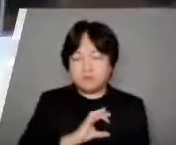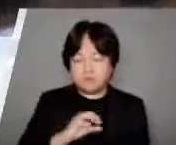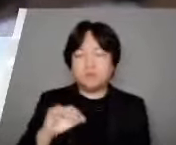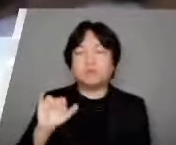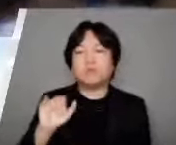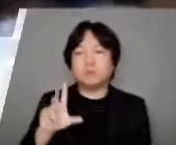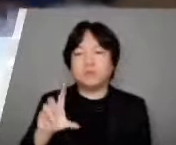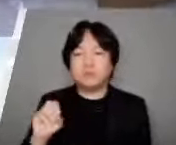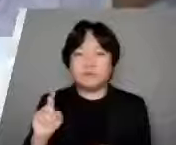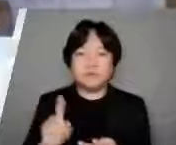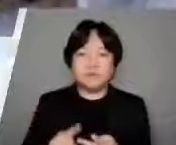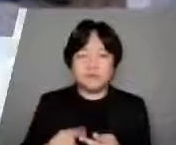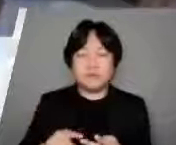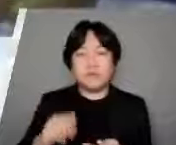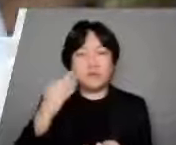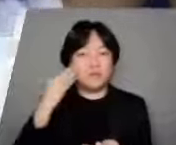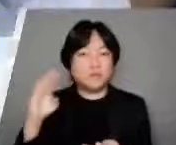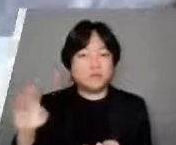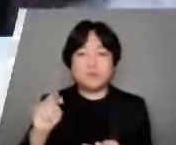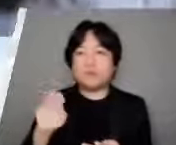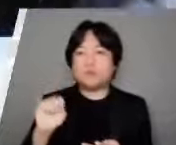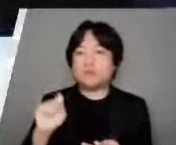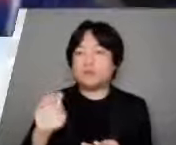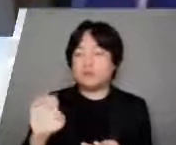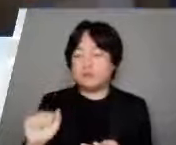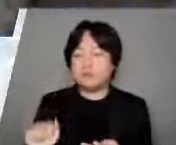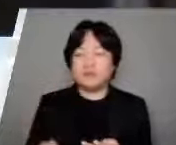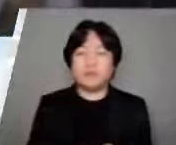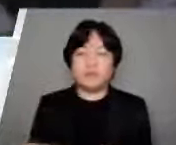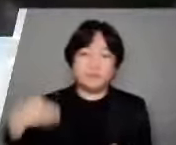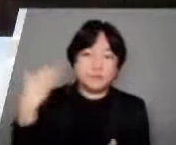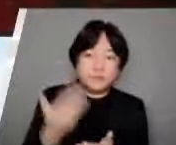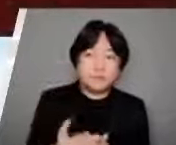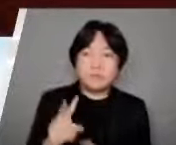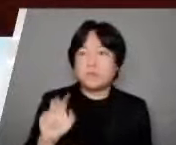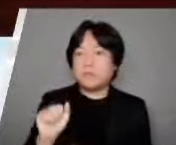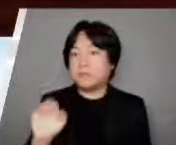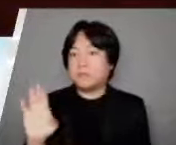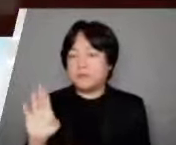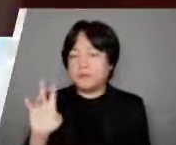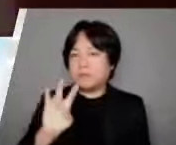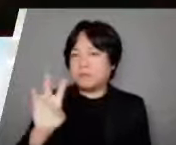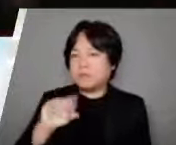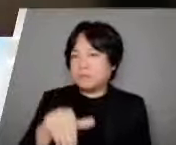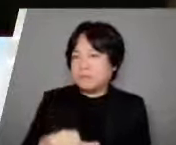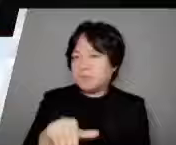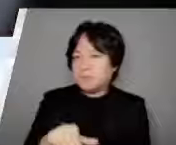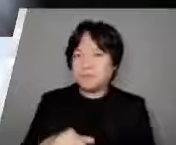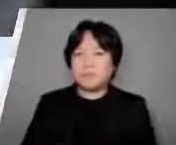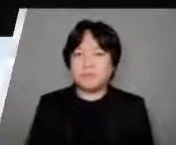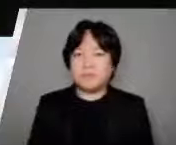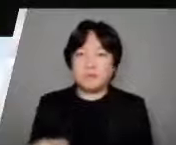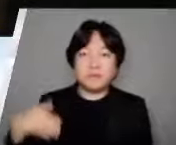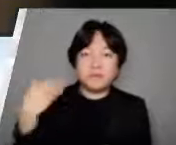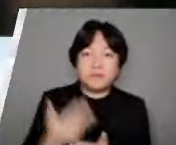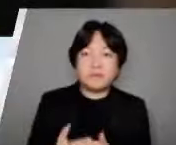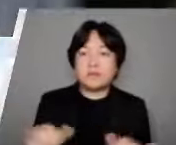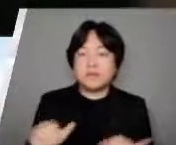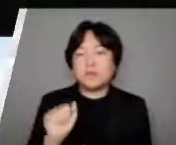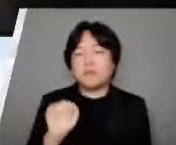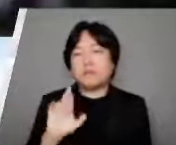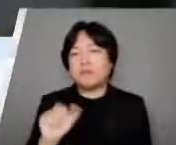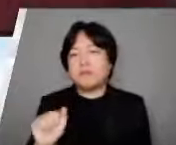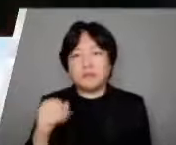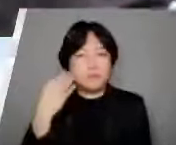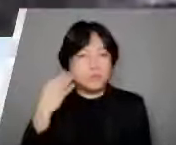Nesty Petesio paglapag sa Villamor Air Base pasado alas 7 ng gabi. Kasama nilang dumating si bronze medalist Ira Villegas at iba